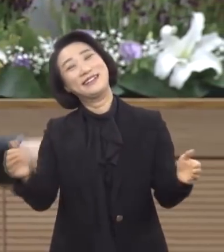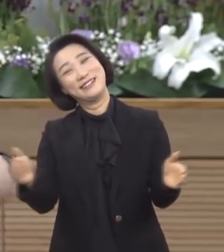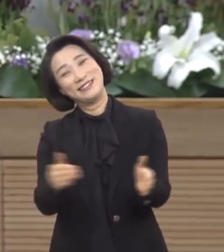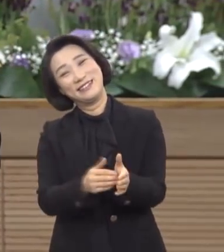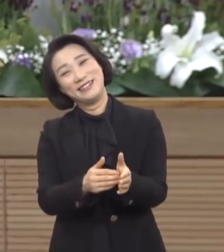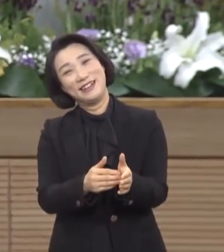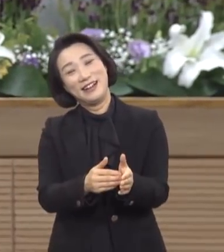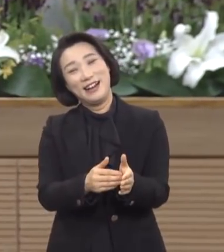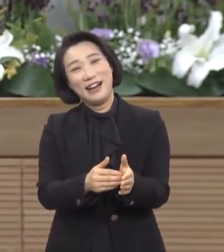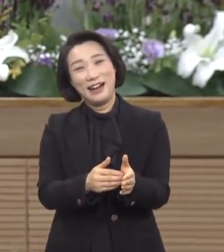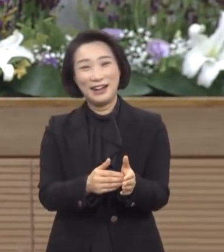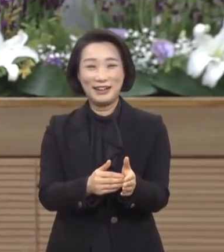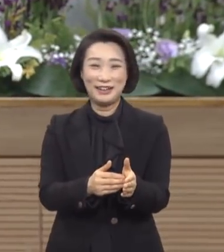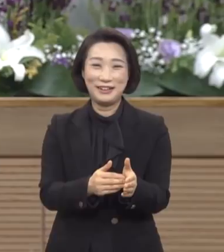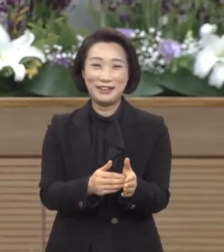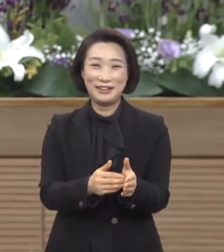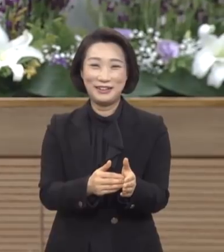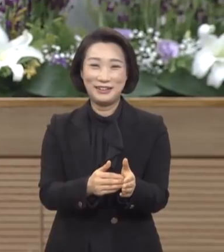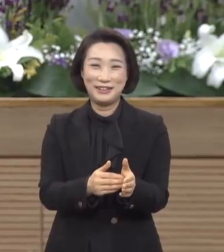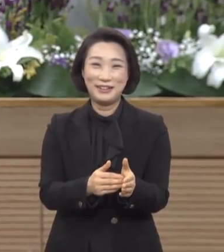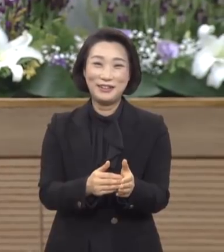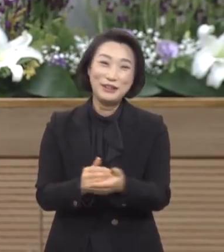끝났다